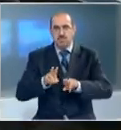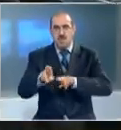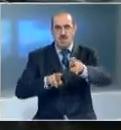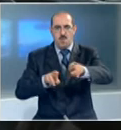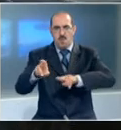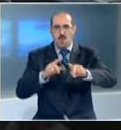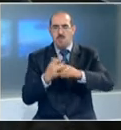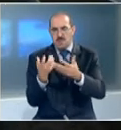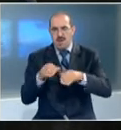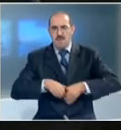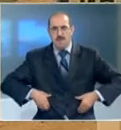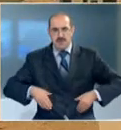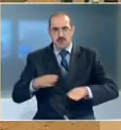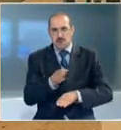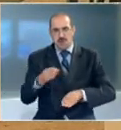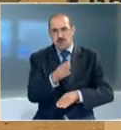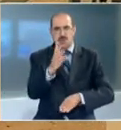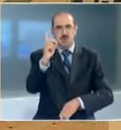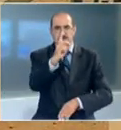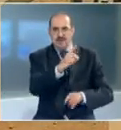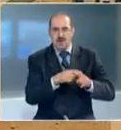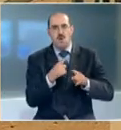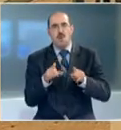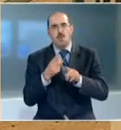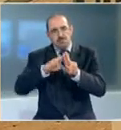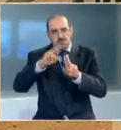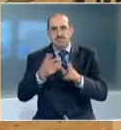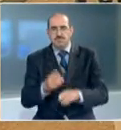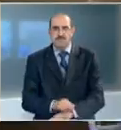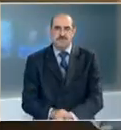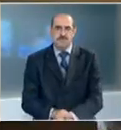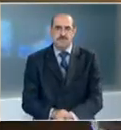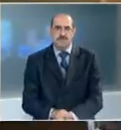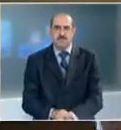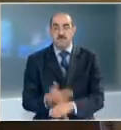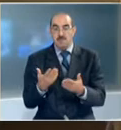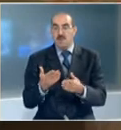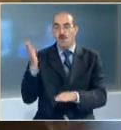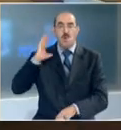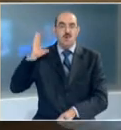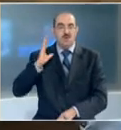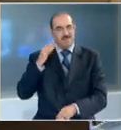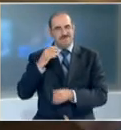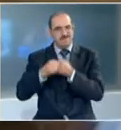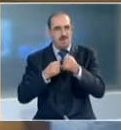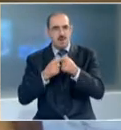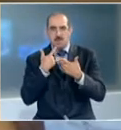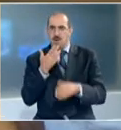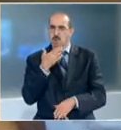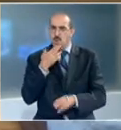لعدة بلديات ودوائر كشروين وطلمين. بالنسبة لواحد وقت فات واليوم ماشي كيف اليوم راهي لاباس الطريق،